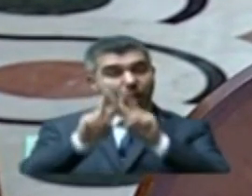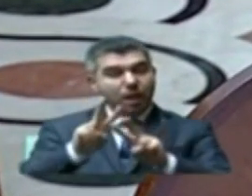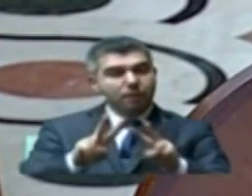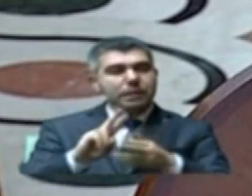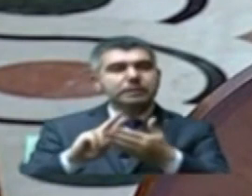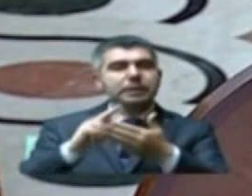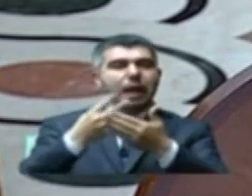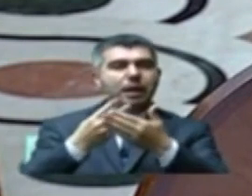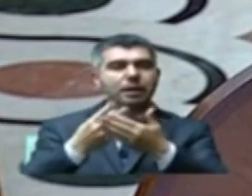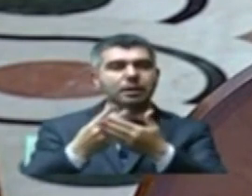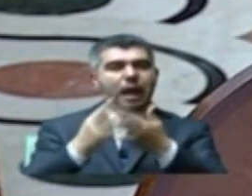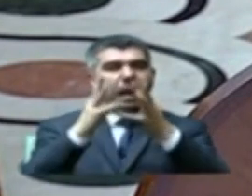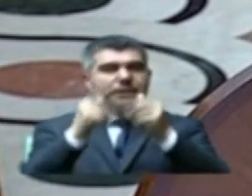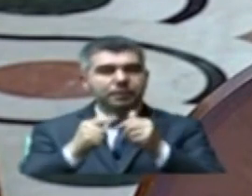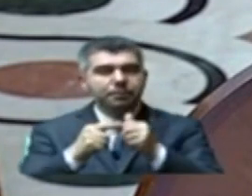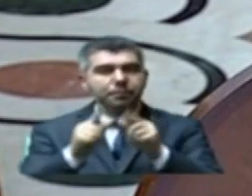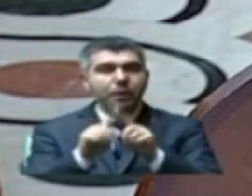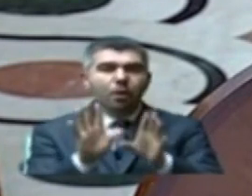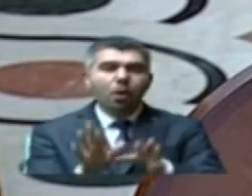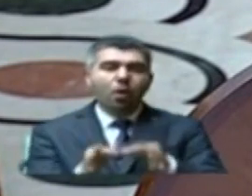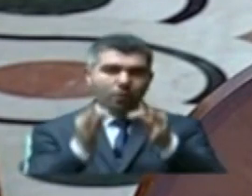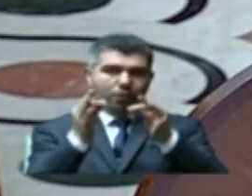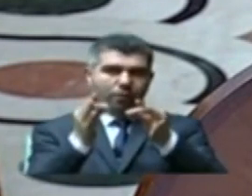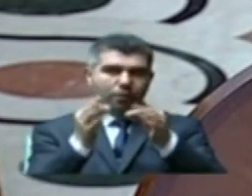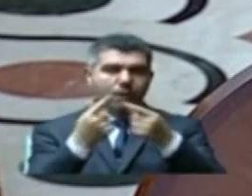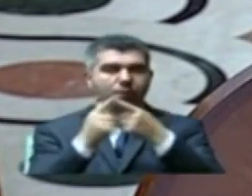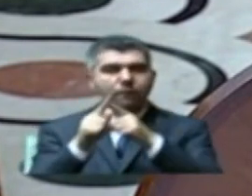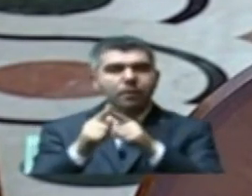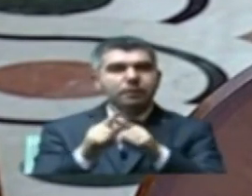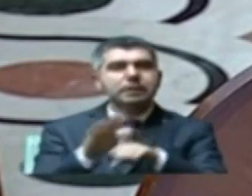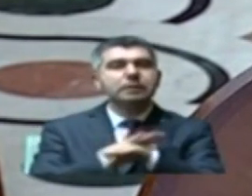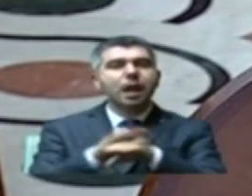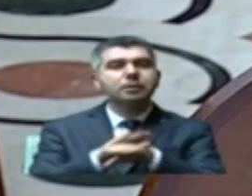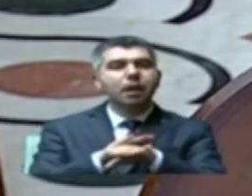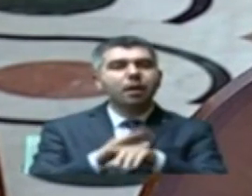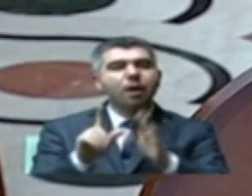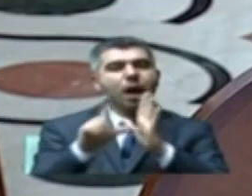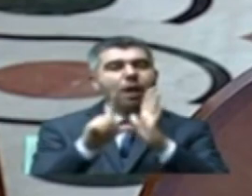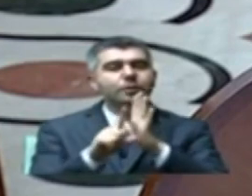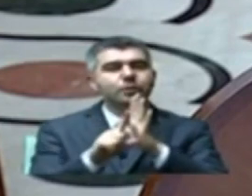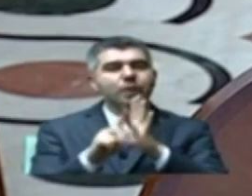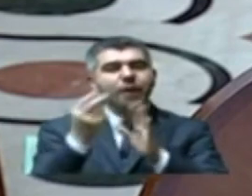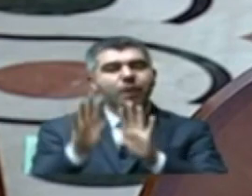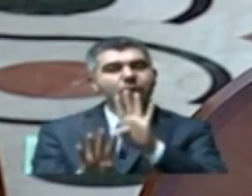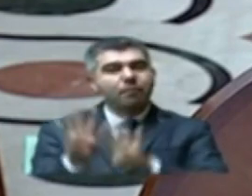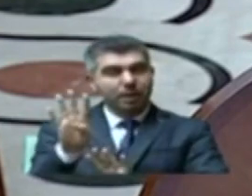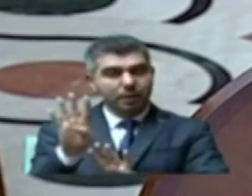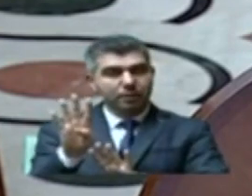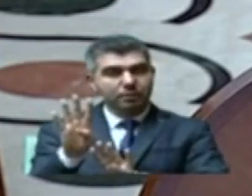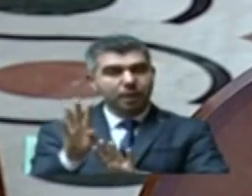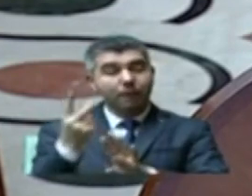الثاني، وبنينا على نتائج هذا البحث باش خرجنا السياسه العموميه في نفس السنه 2014، وخرجنا المخطط